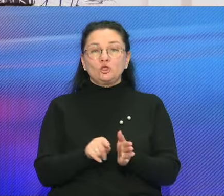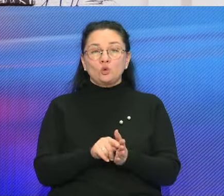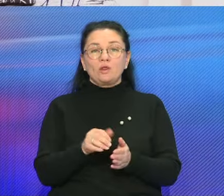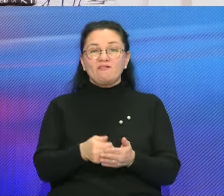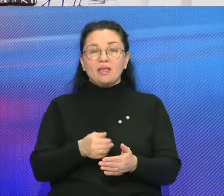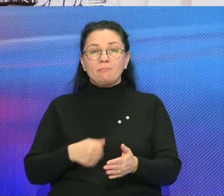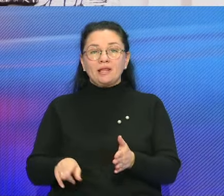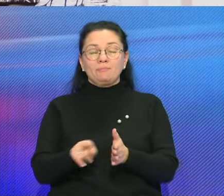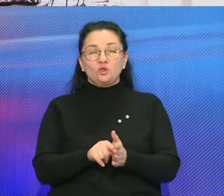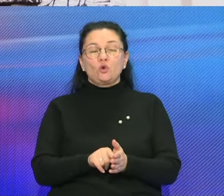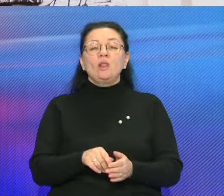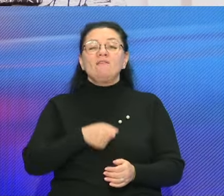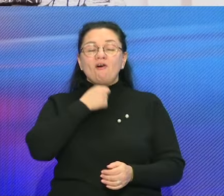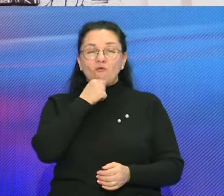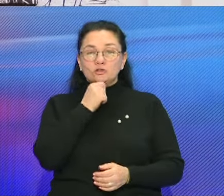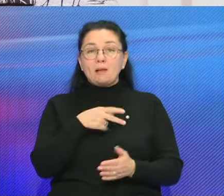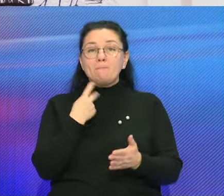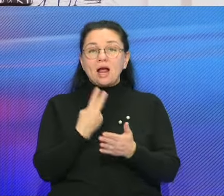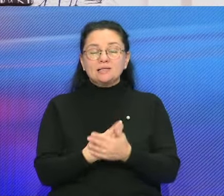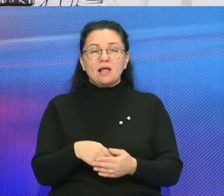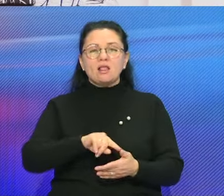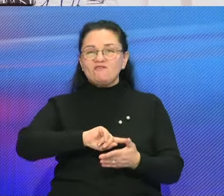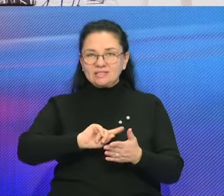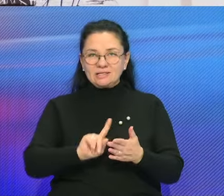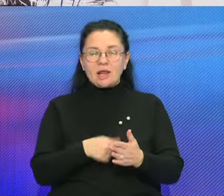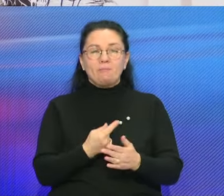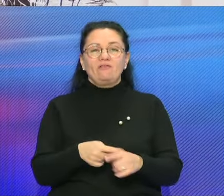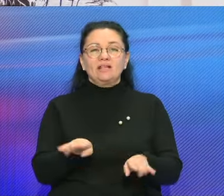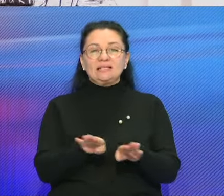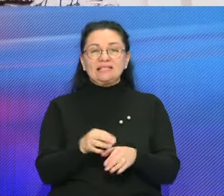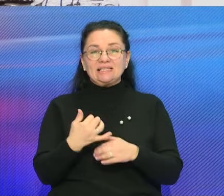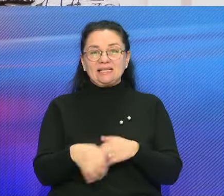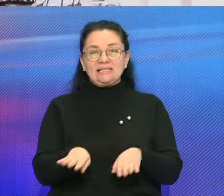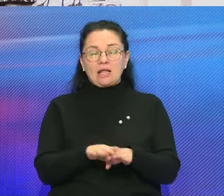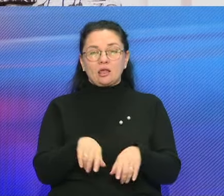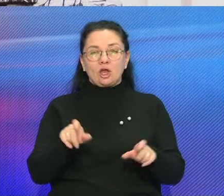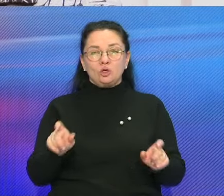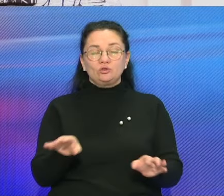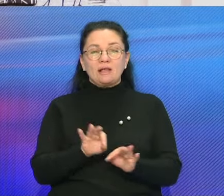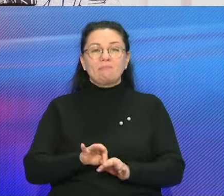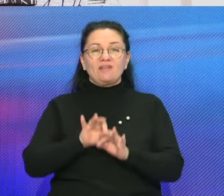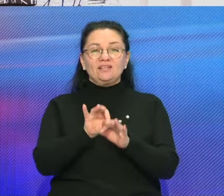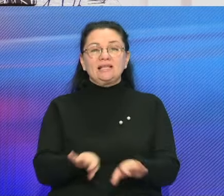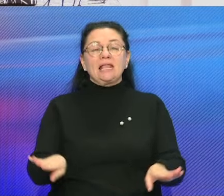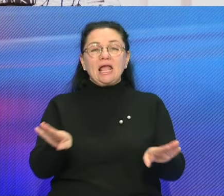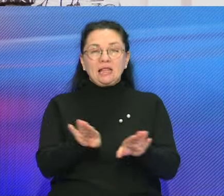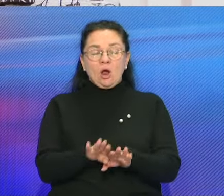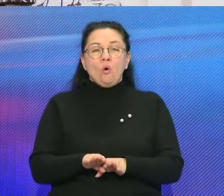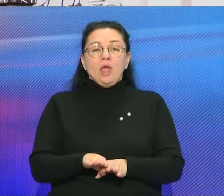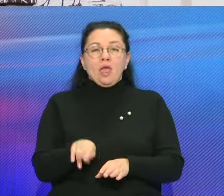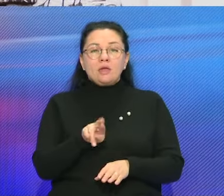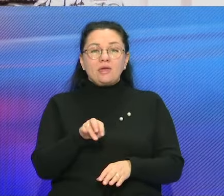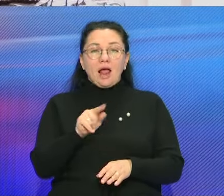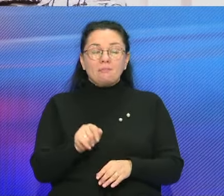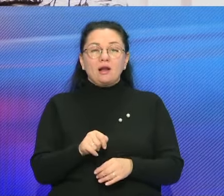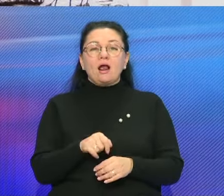которая прошла в октябре месяце, показала востребованность среди данной категории граждан именно проведение данной ярмарки вакансий. Они с большим